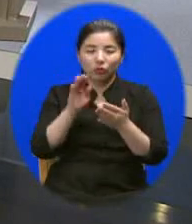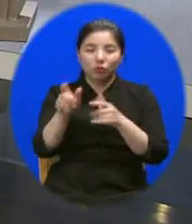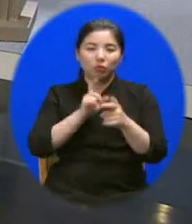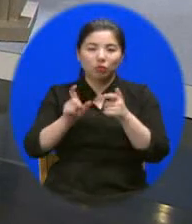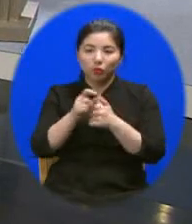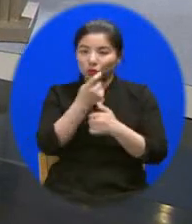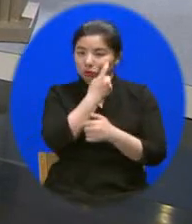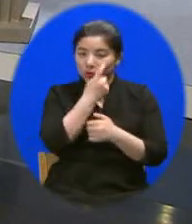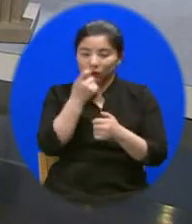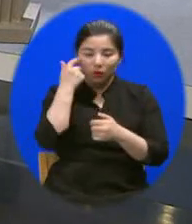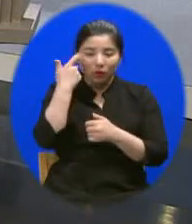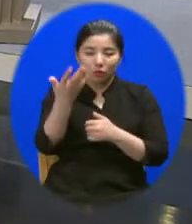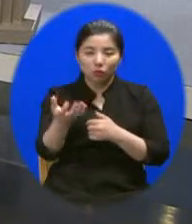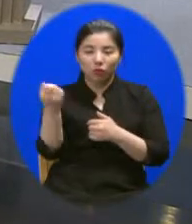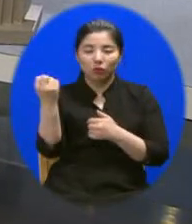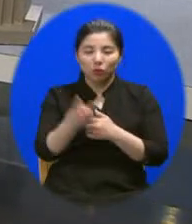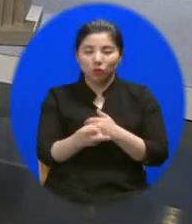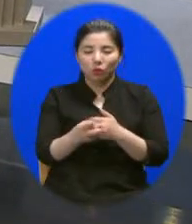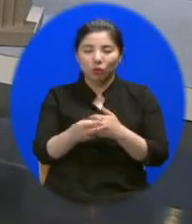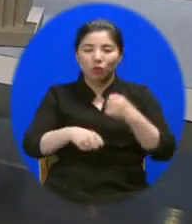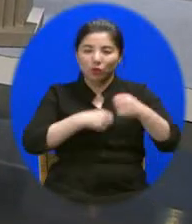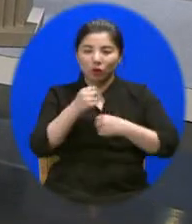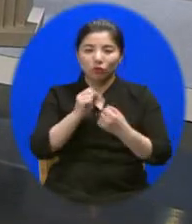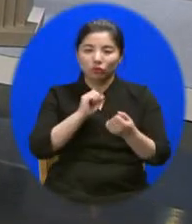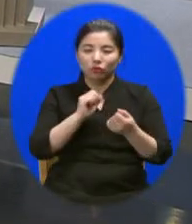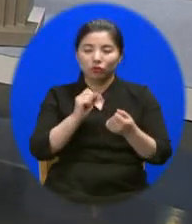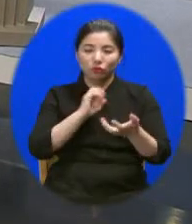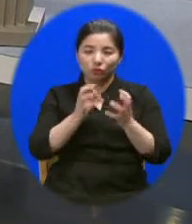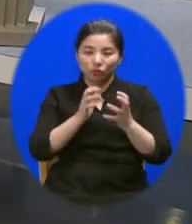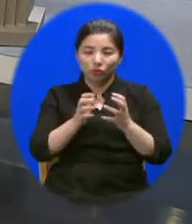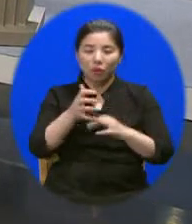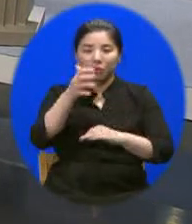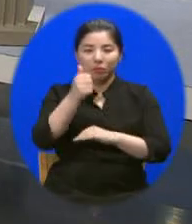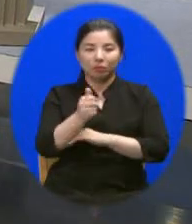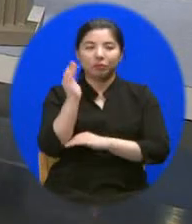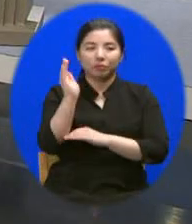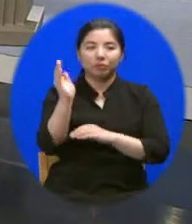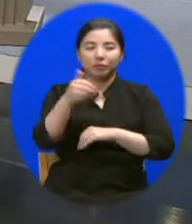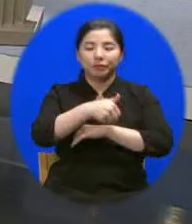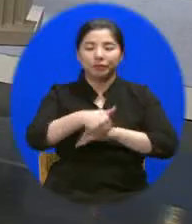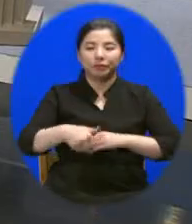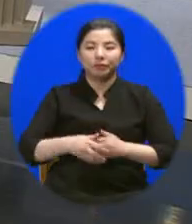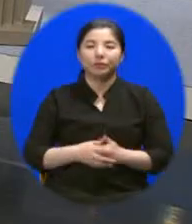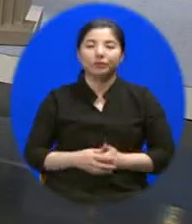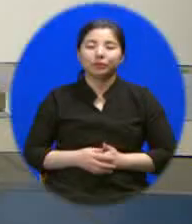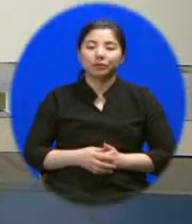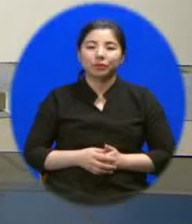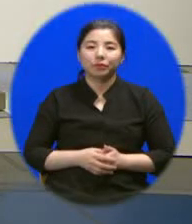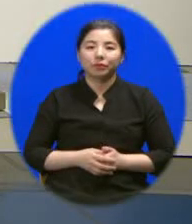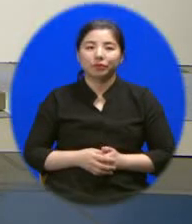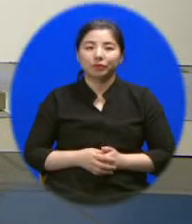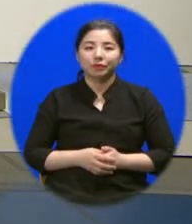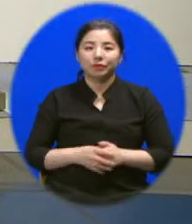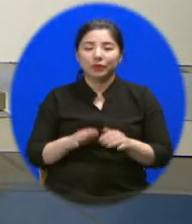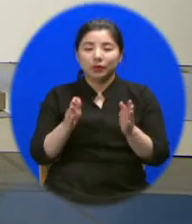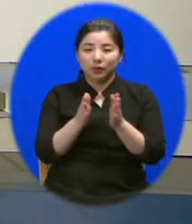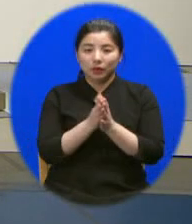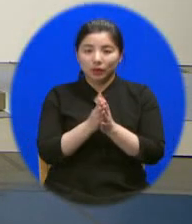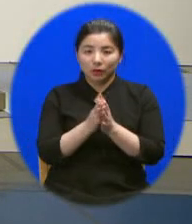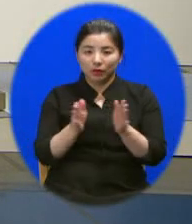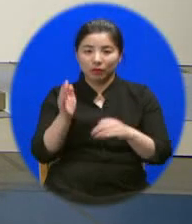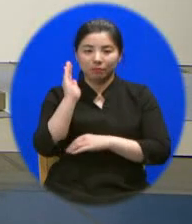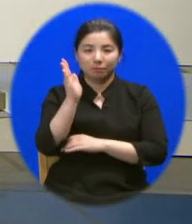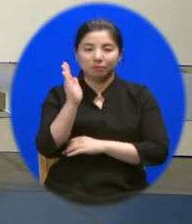시간을 거쳐 자유주제 주도권 토론과 후보 맺음말로 정리를 하도록 하겠습니다 그럼 시작 발음부터